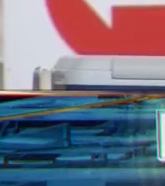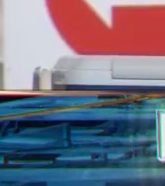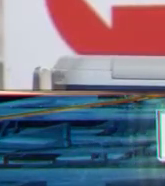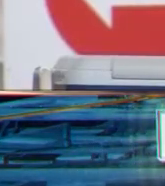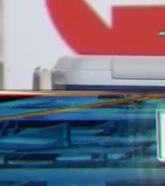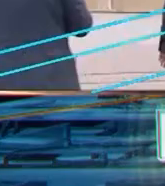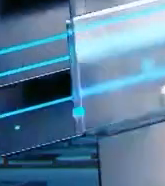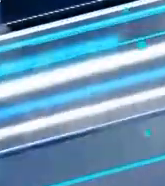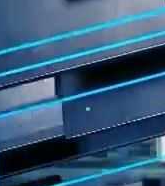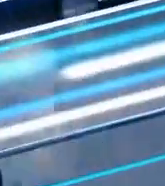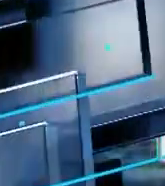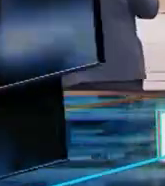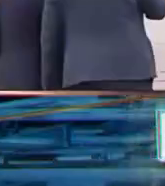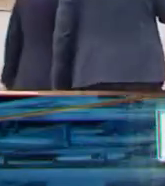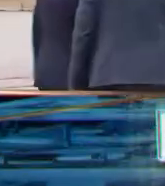толықты.